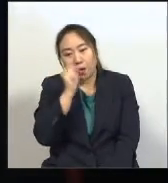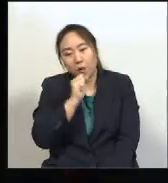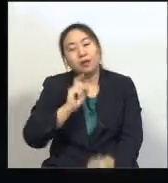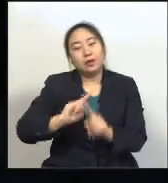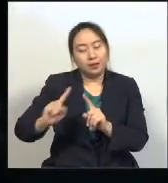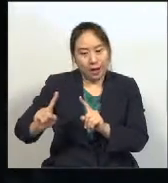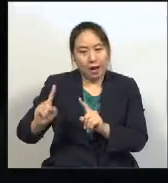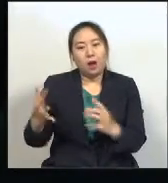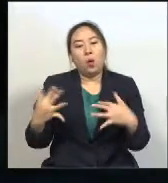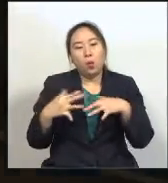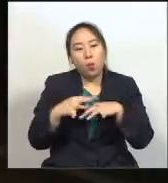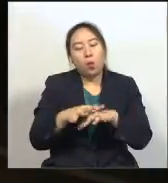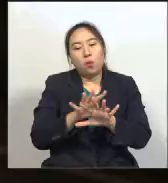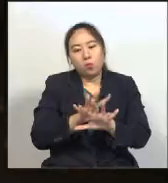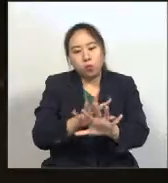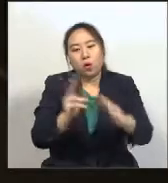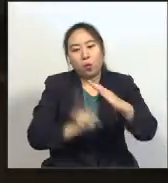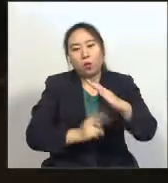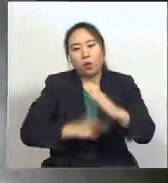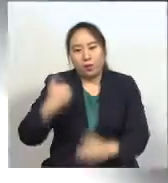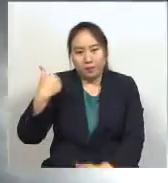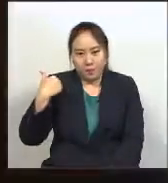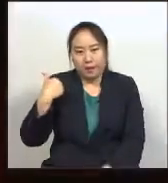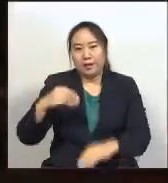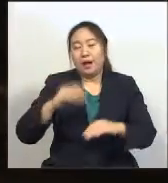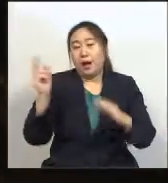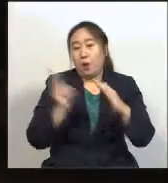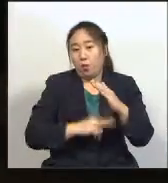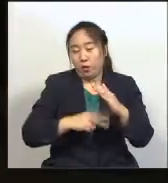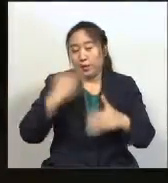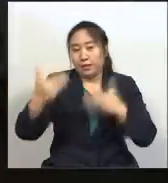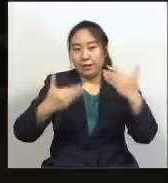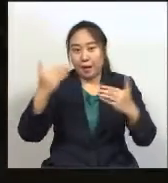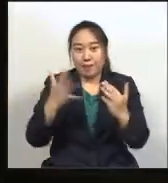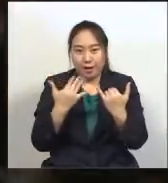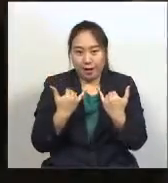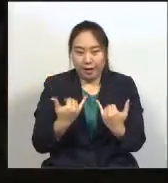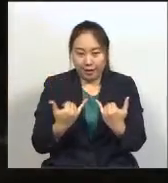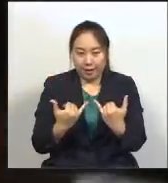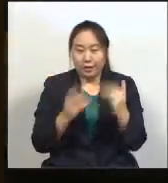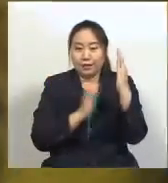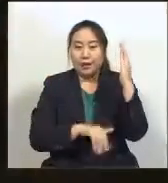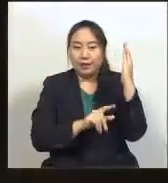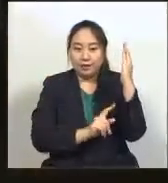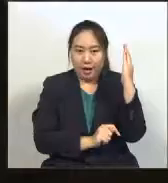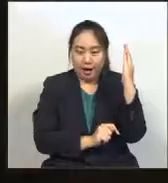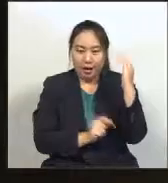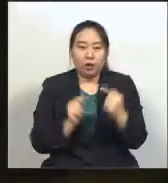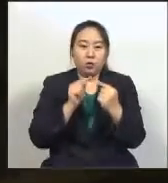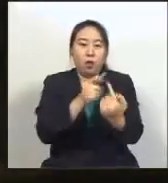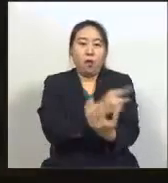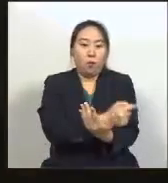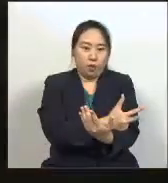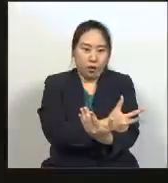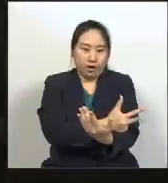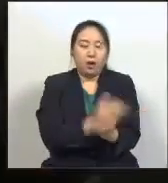แสดงร่วมวิ่งตลอดเส้นทางทั้งนี้รวมระยะทางการวิ่งในกิจกรรมครั้งนี้จากจังหวัดตรังไปจังหวัดภูเ